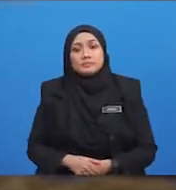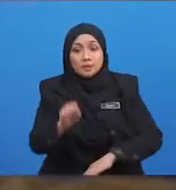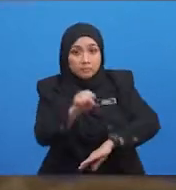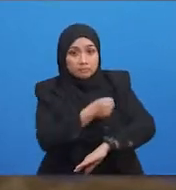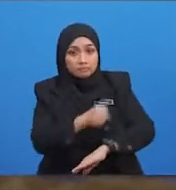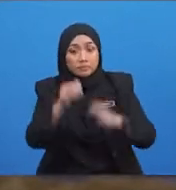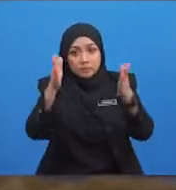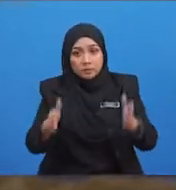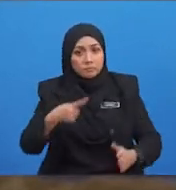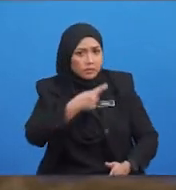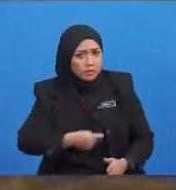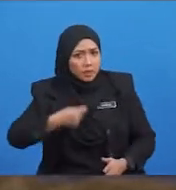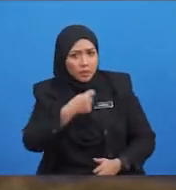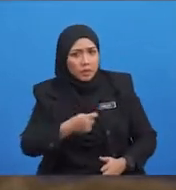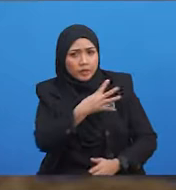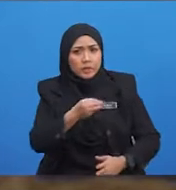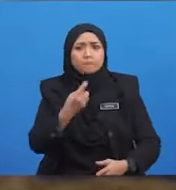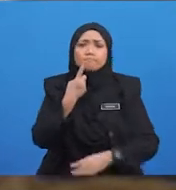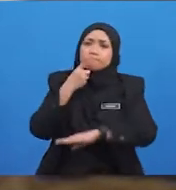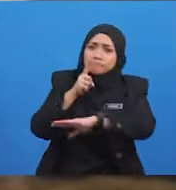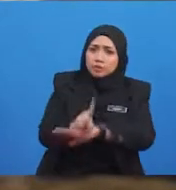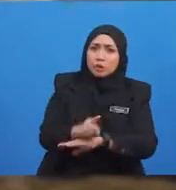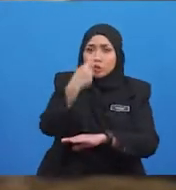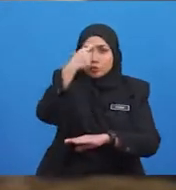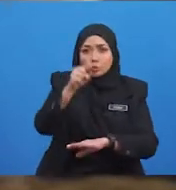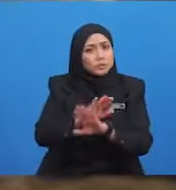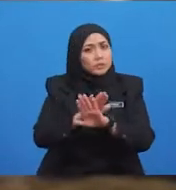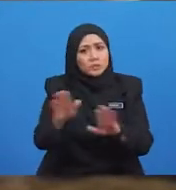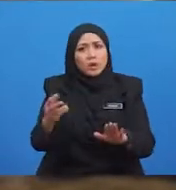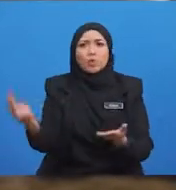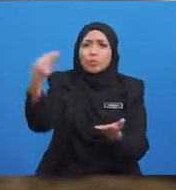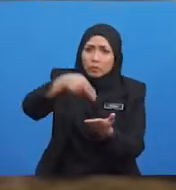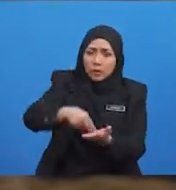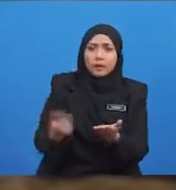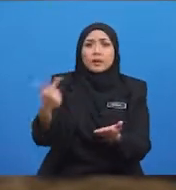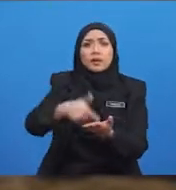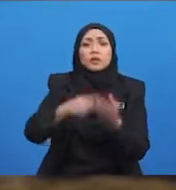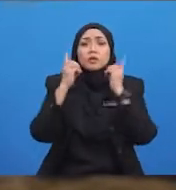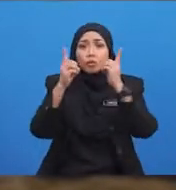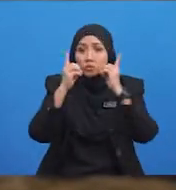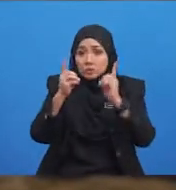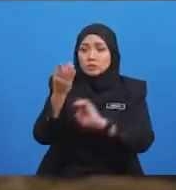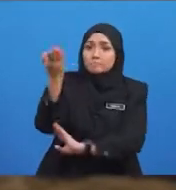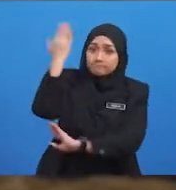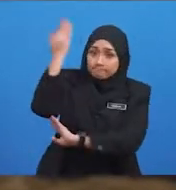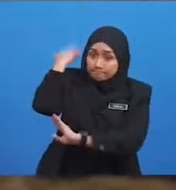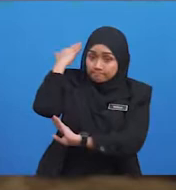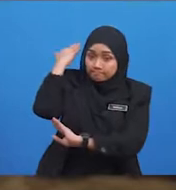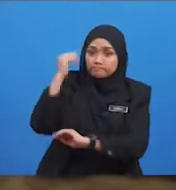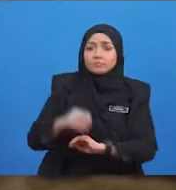Penyajak bertaubat dan berjanji untuk tidak mengulangi dosa-dosanya